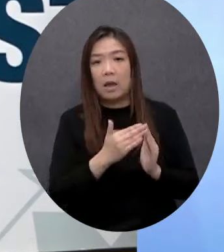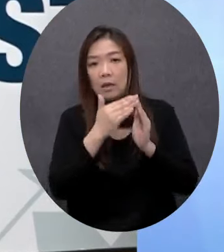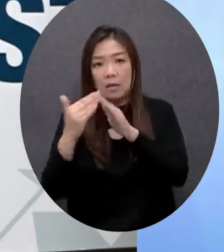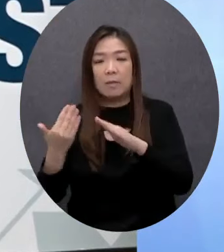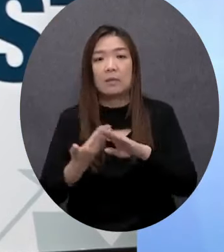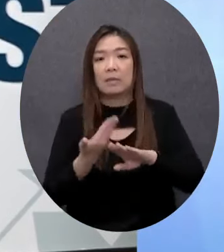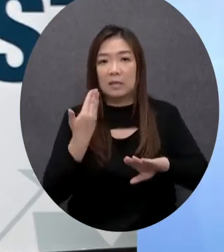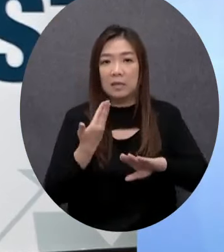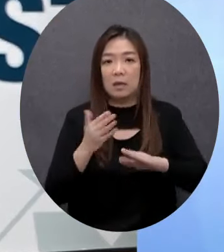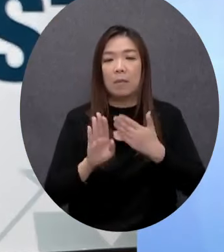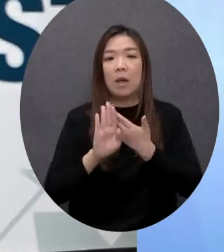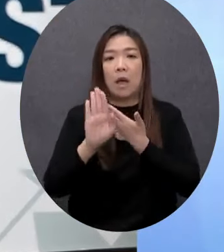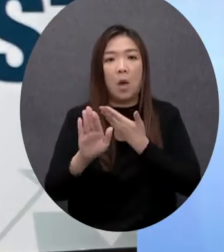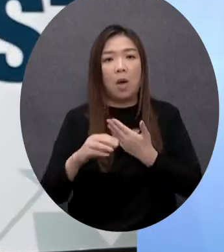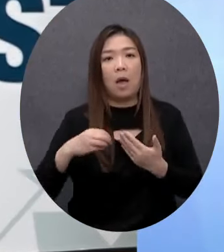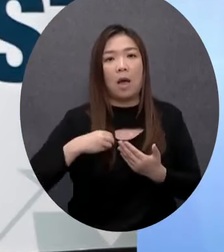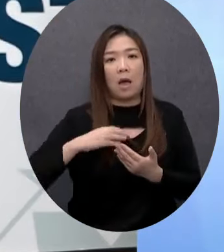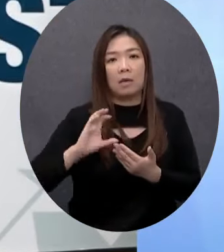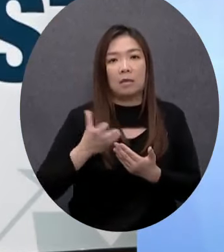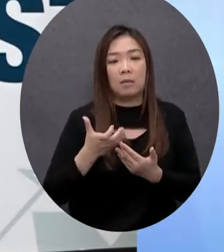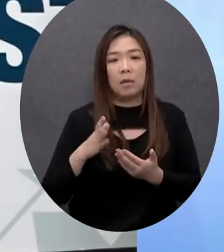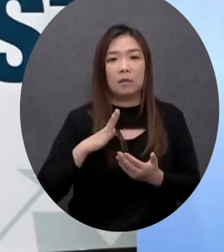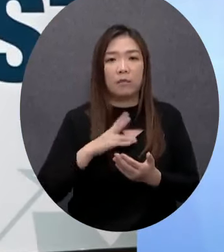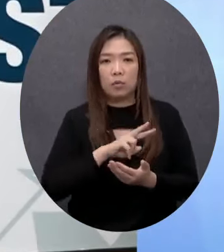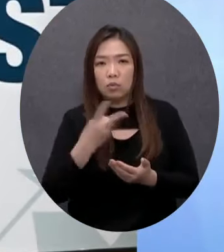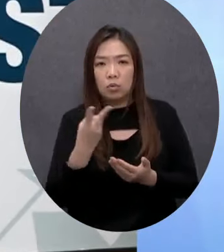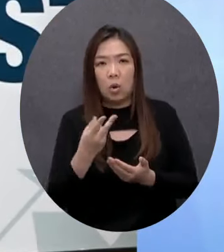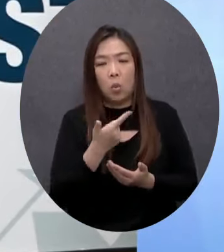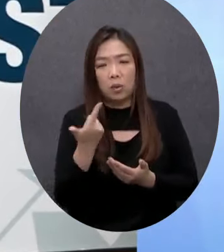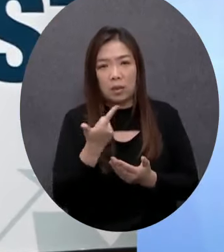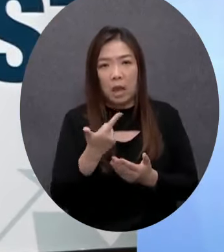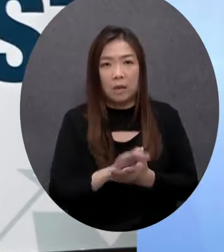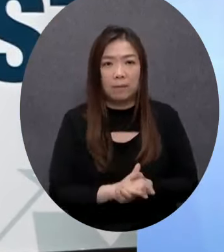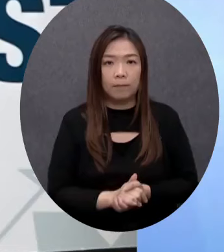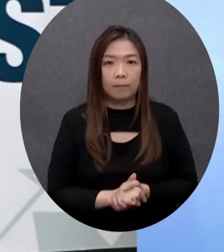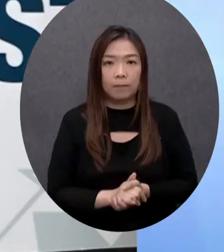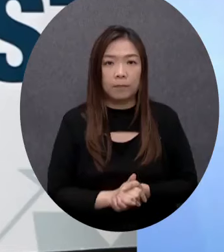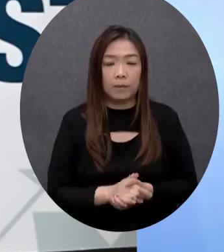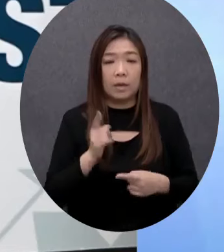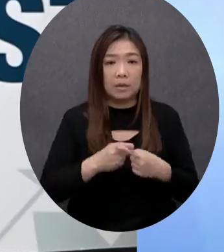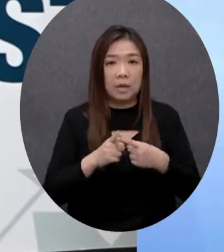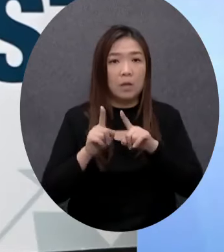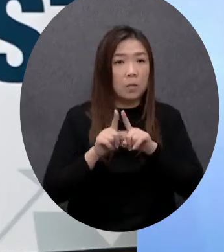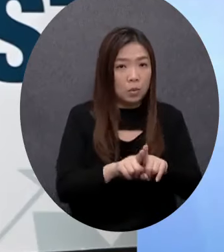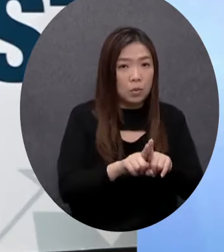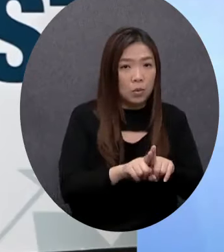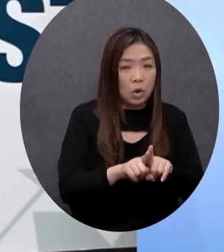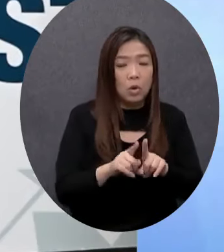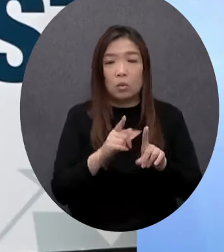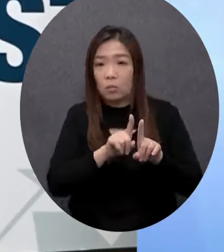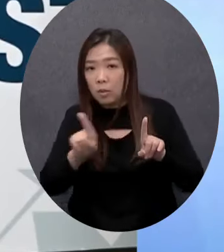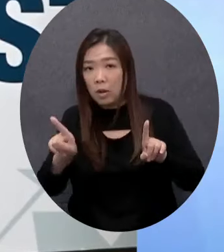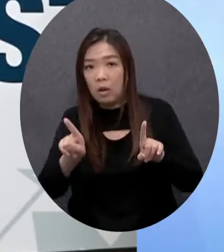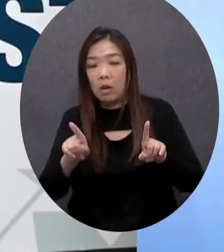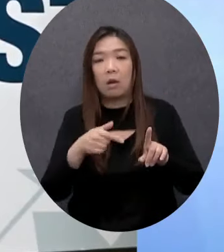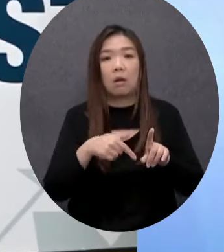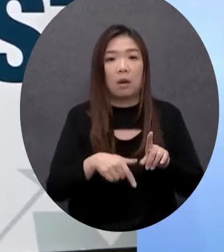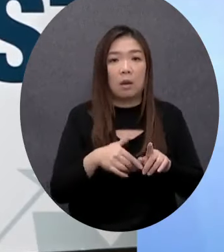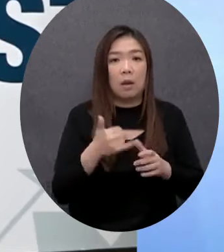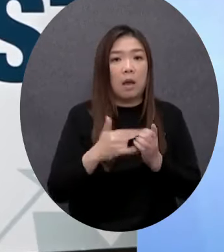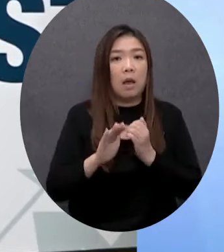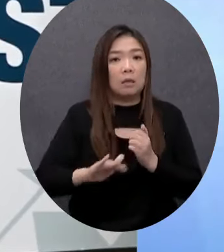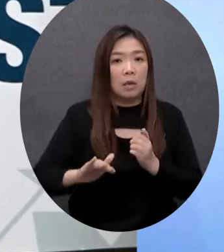民後咧，嗰個心理狀況咧，嗰個轉變會比較大嘅。至少咧，佢嘅實質陪伴離開咗之後咧，其實喺阿仔女喺